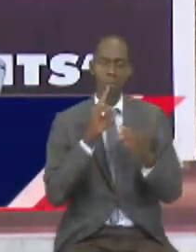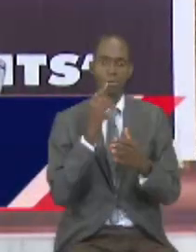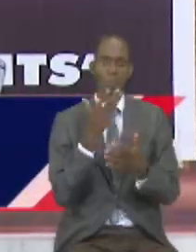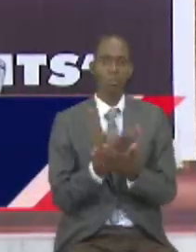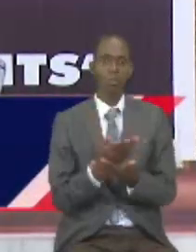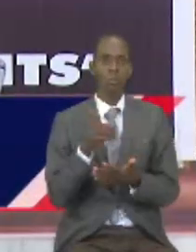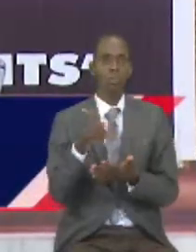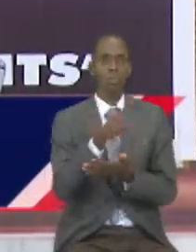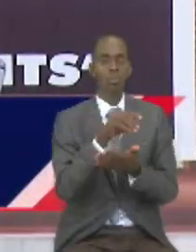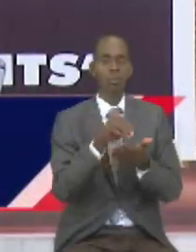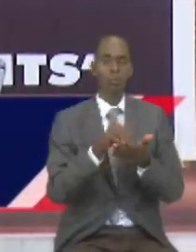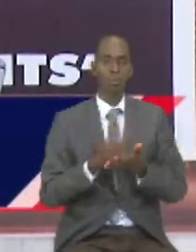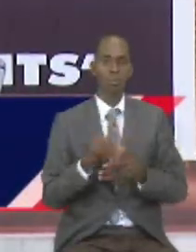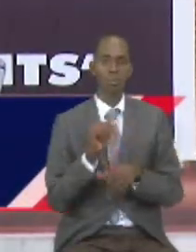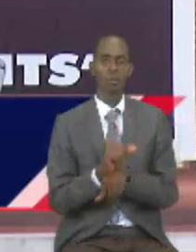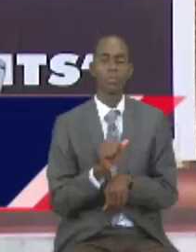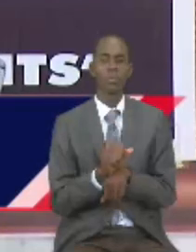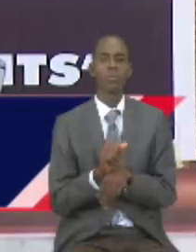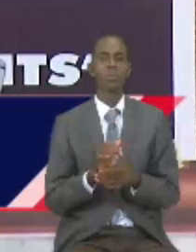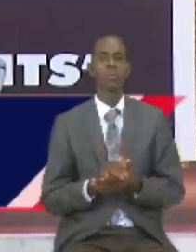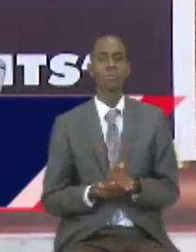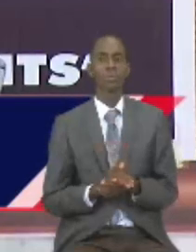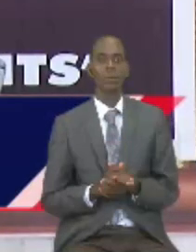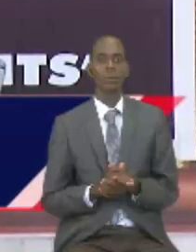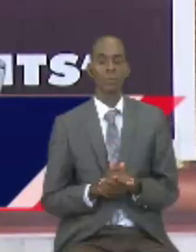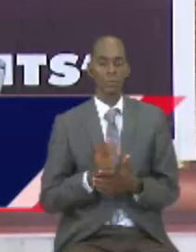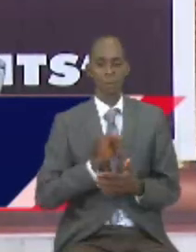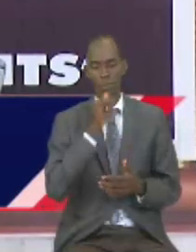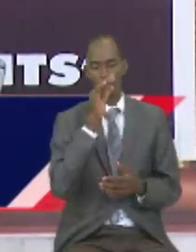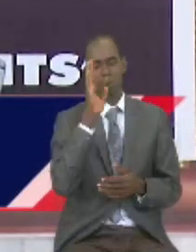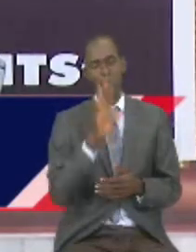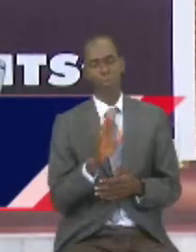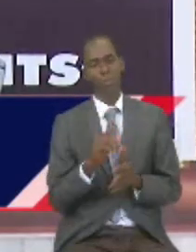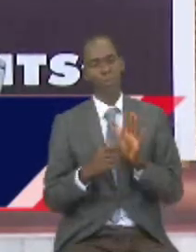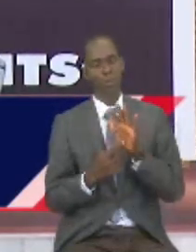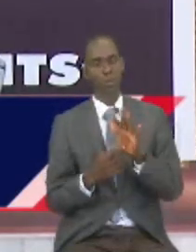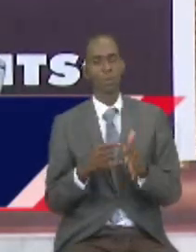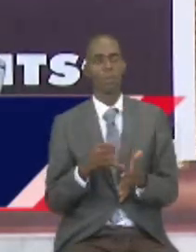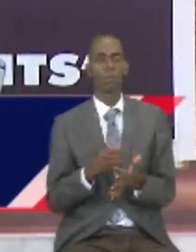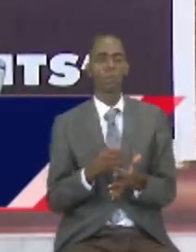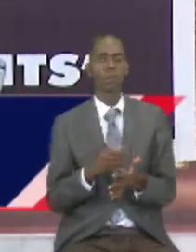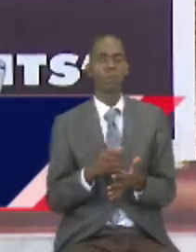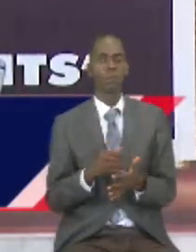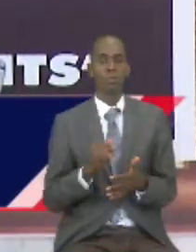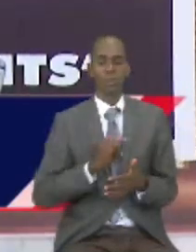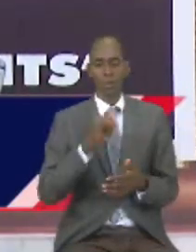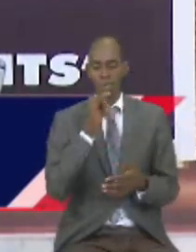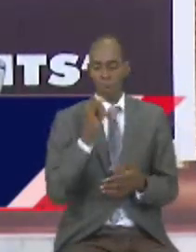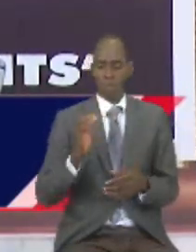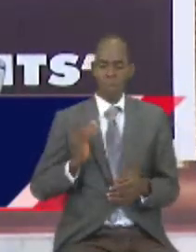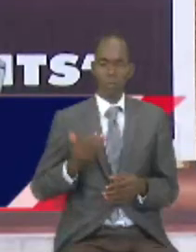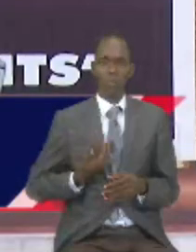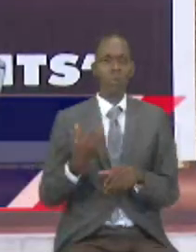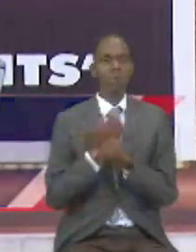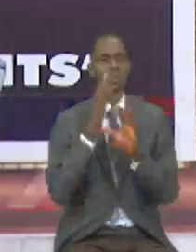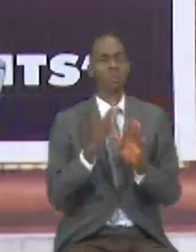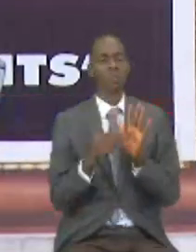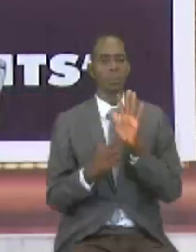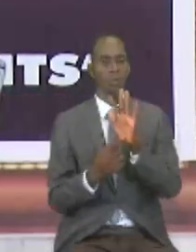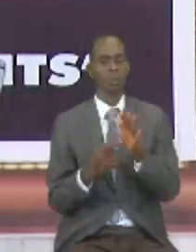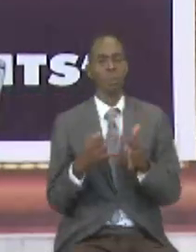Que chacun examine ses propres œuvres. Je suis ministre, prouve-le. Je suis gagneur d'âme,